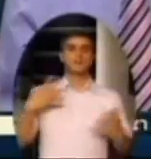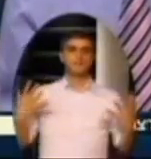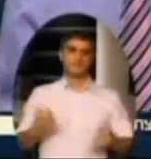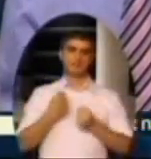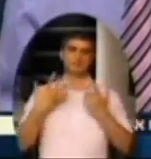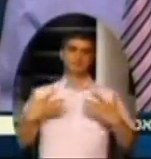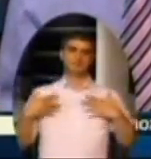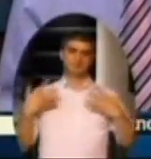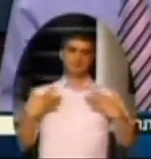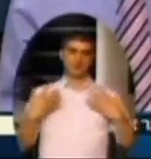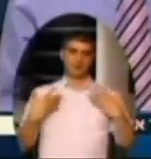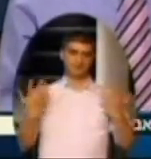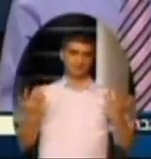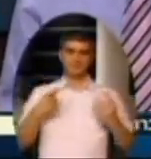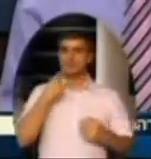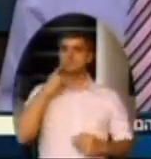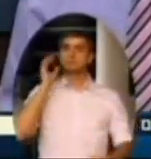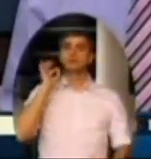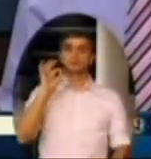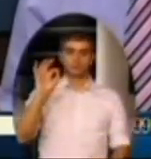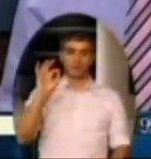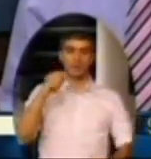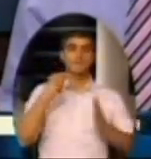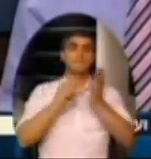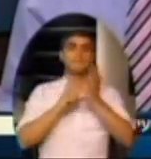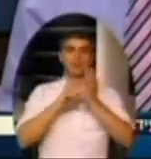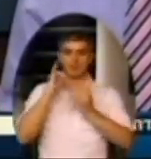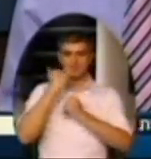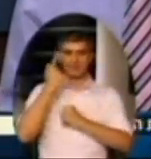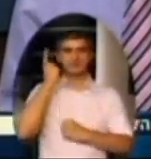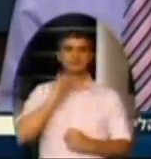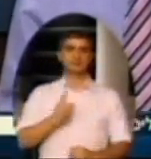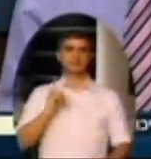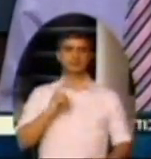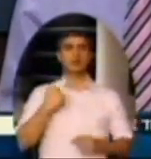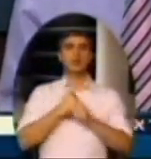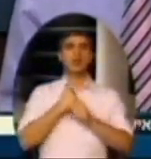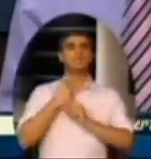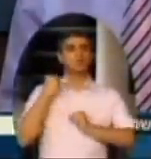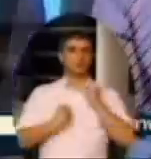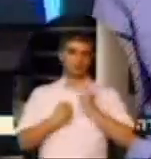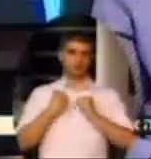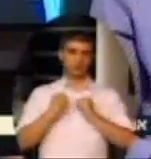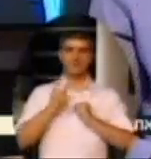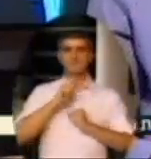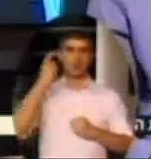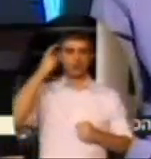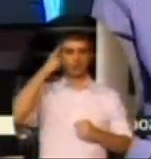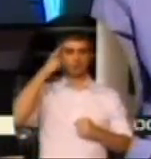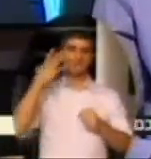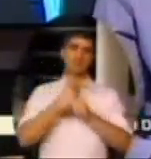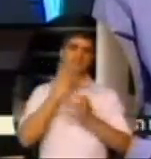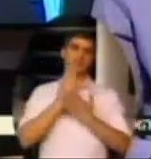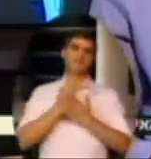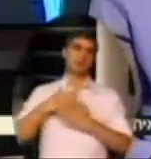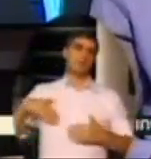בשמחה את את הפרשנות שלך משום שבהחלט צריך לעבוד קשה ולא לחשוב שההישג